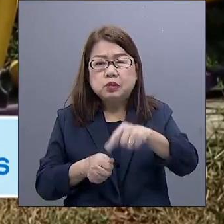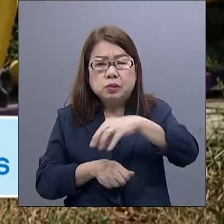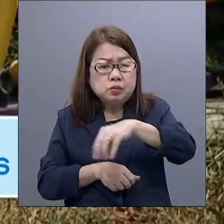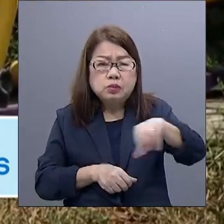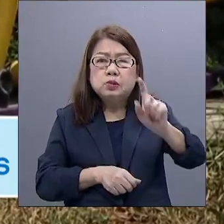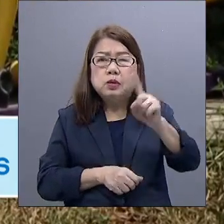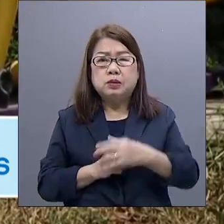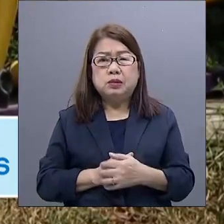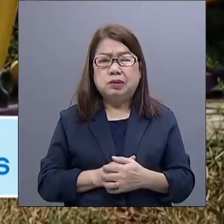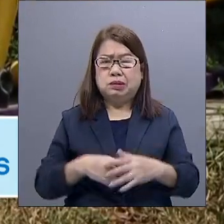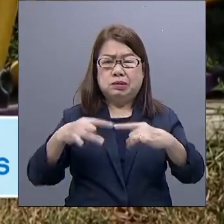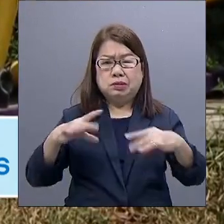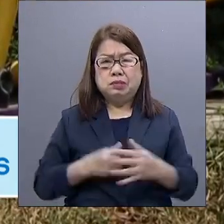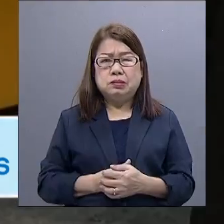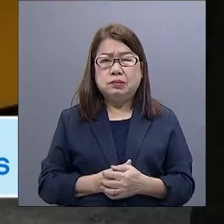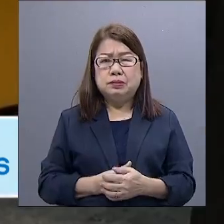ล kil